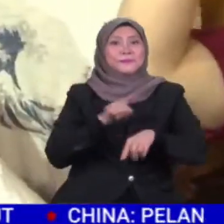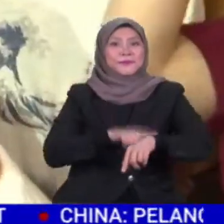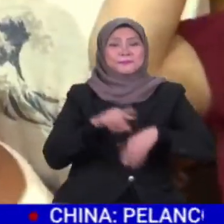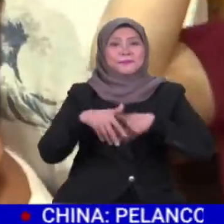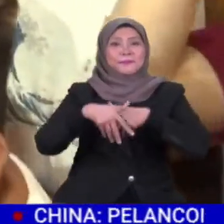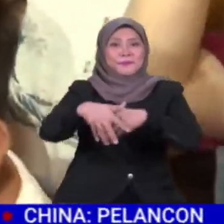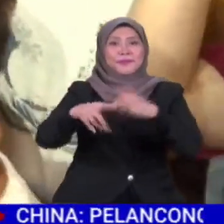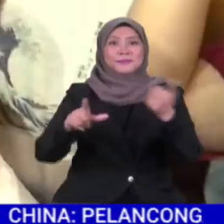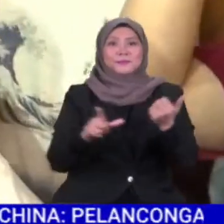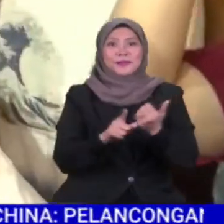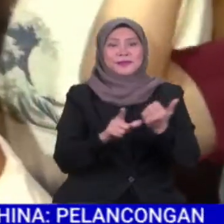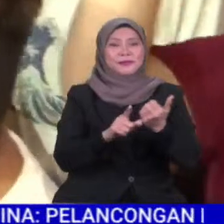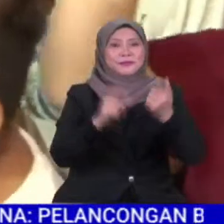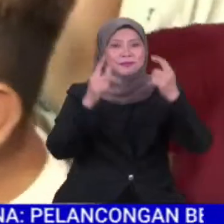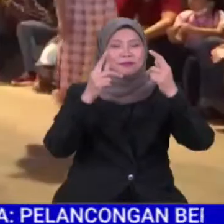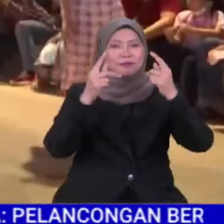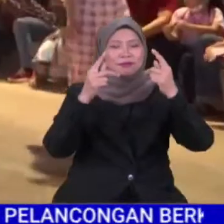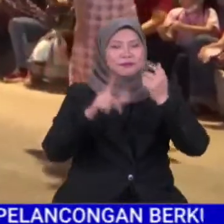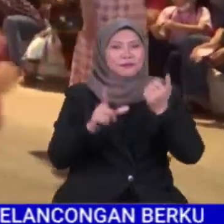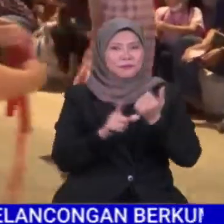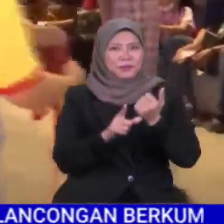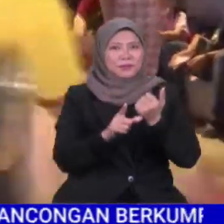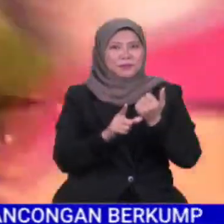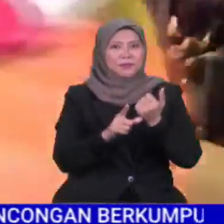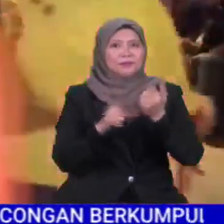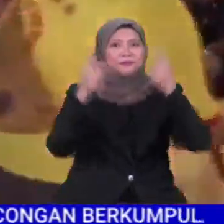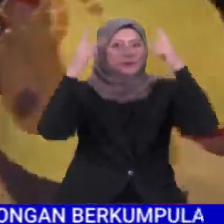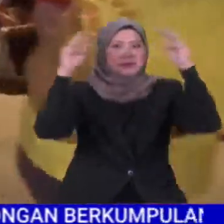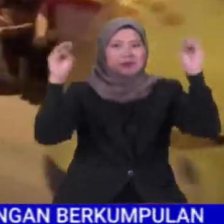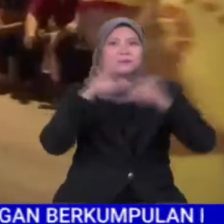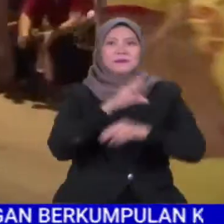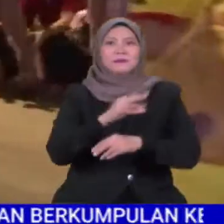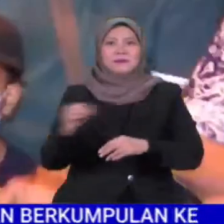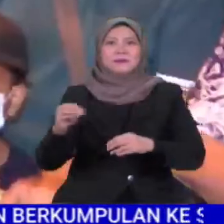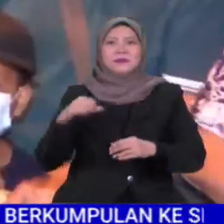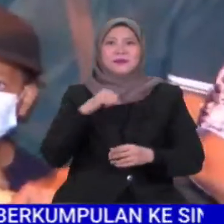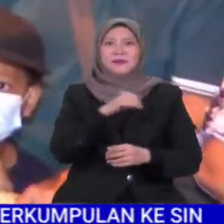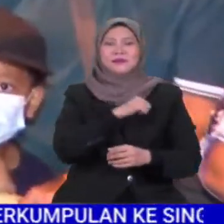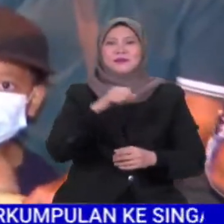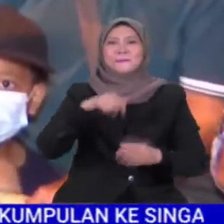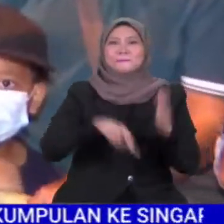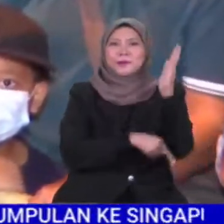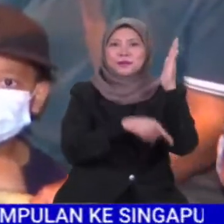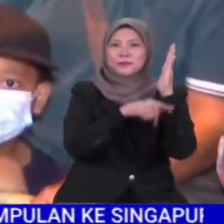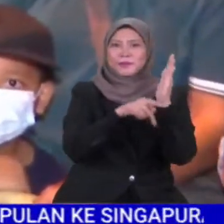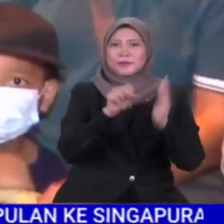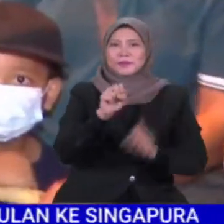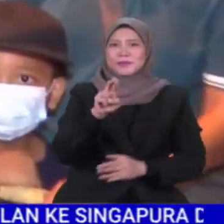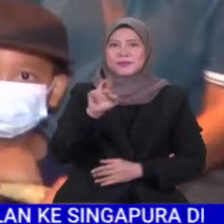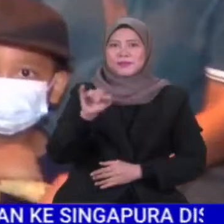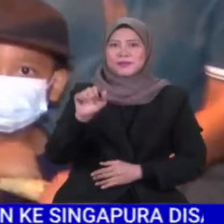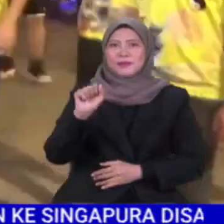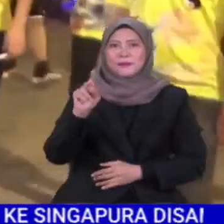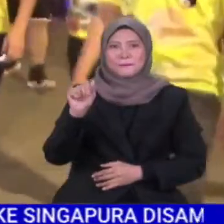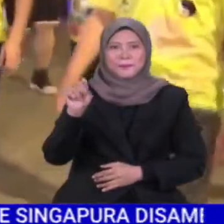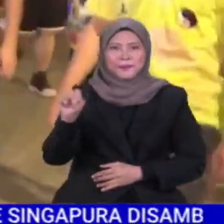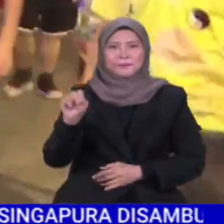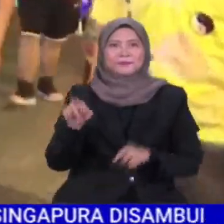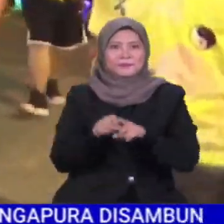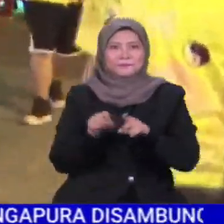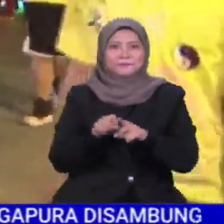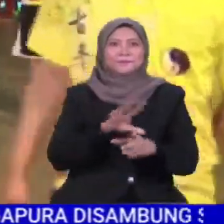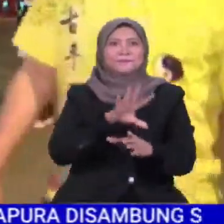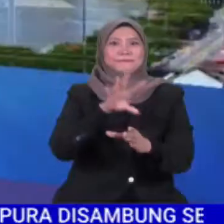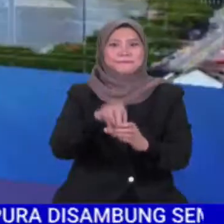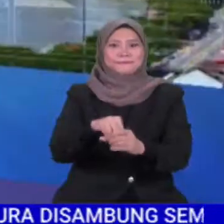Timbalan Menteri Pembangunan Bakat Datuk Francis Harden Hollis dan Ahli Parlimen Sri Aman Datuk Sri Doris Sofia Brudi.